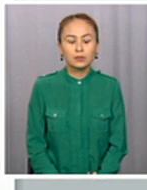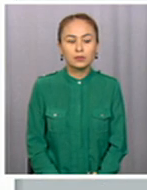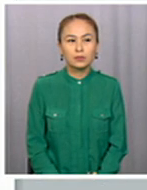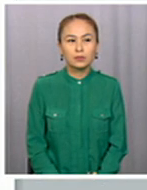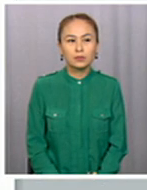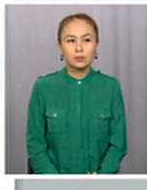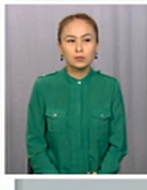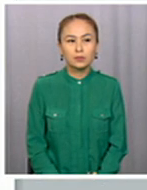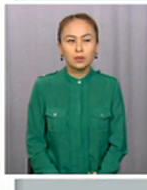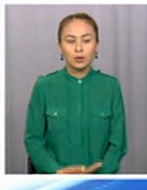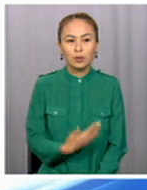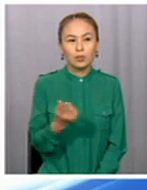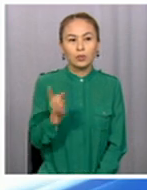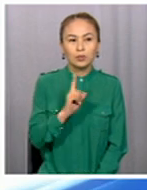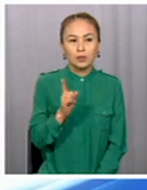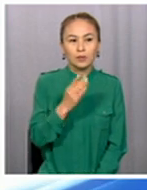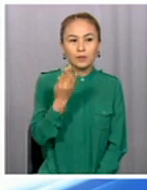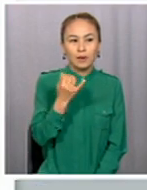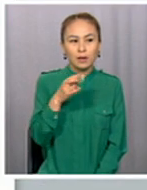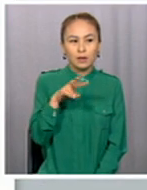Ол үшін файл